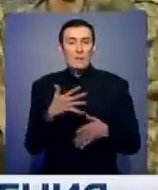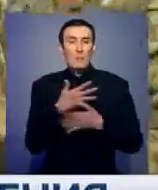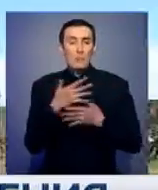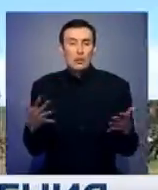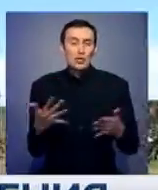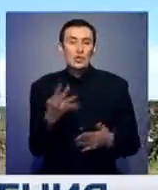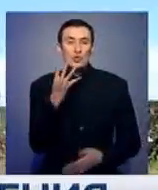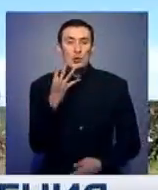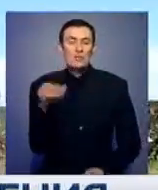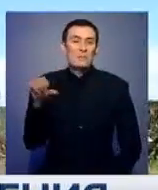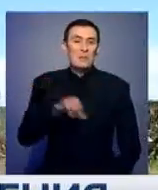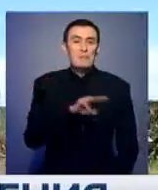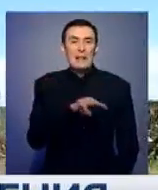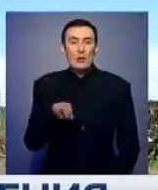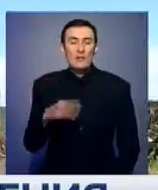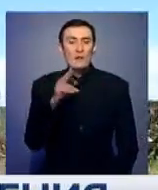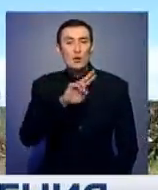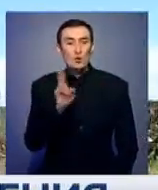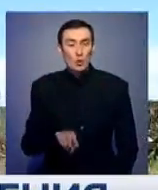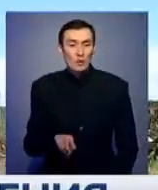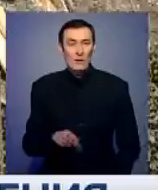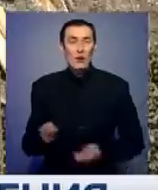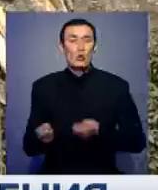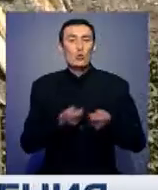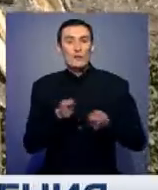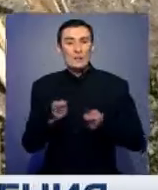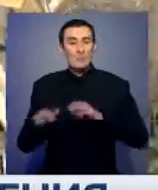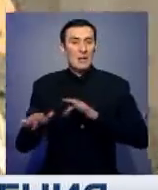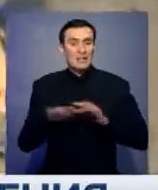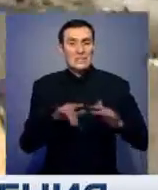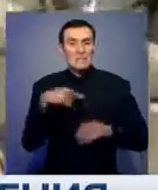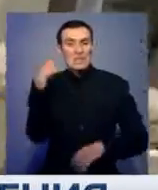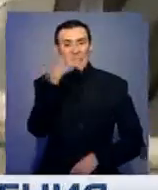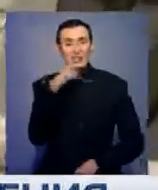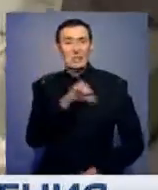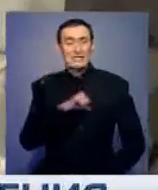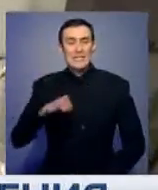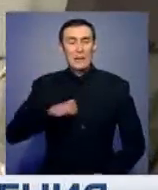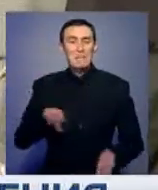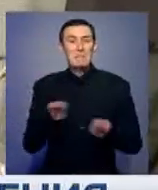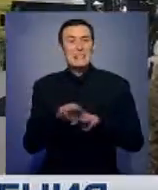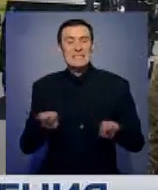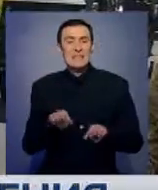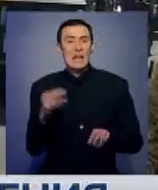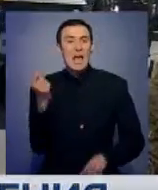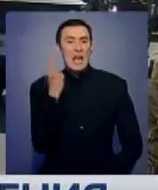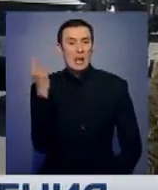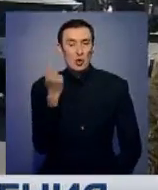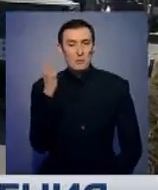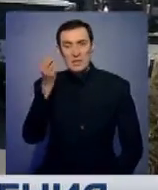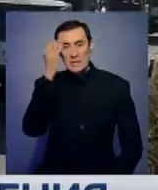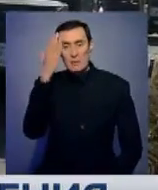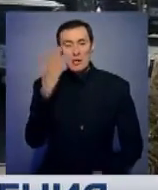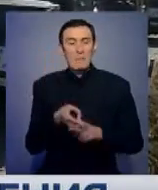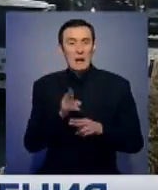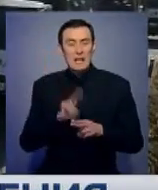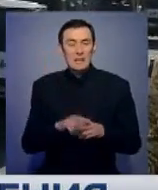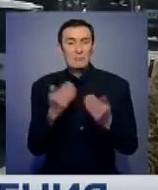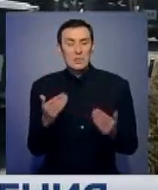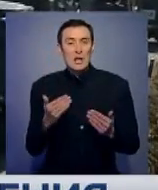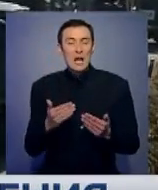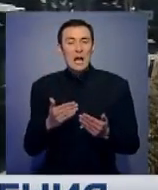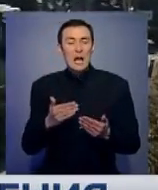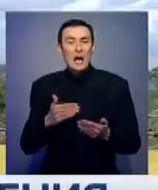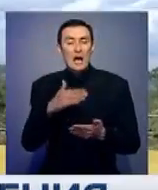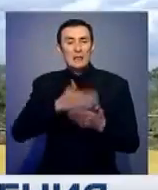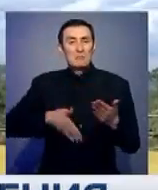больше 4,5 миллиона долларов. Руководит процессом лично министр экономики Японии, который по этой причине отменил